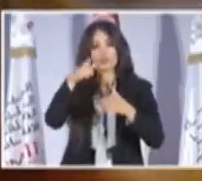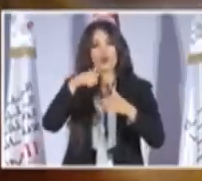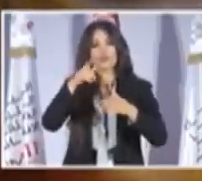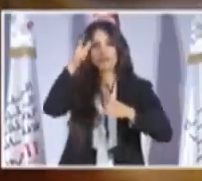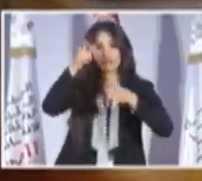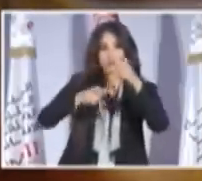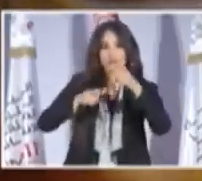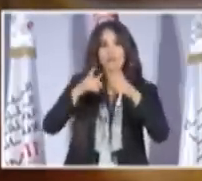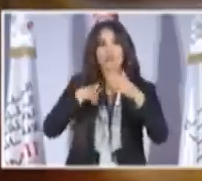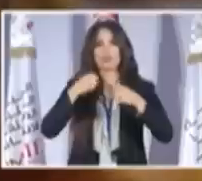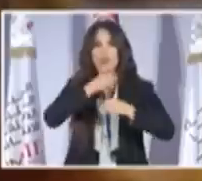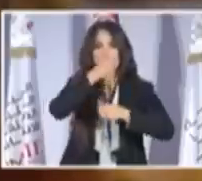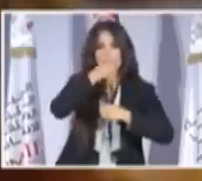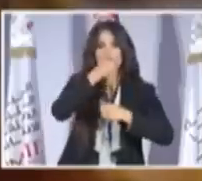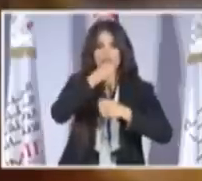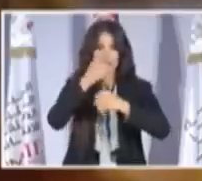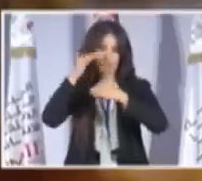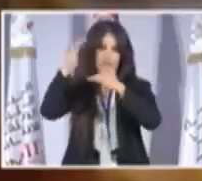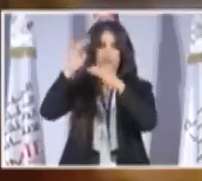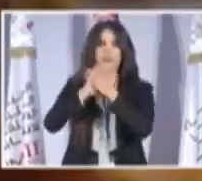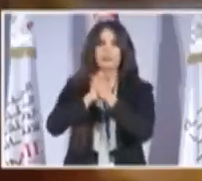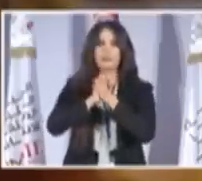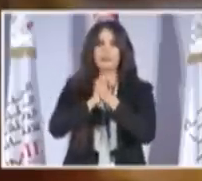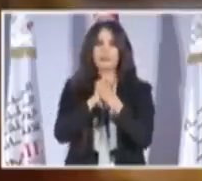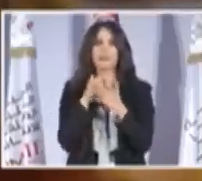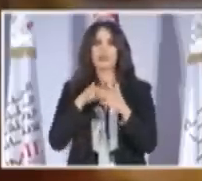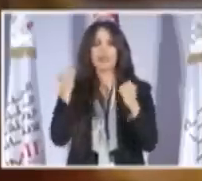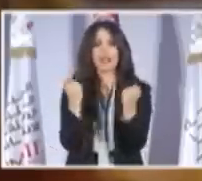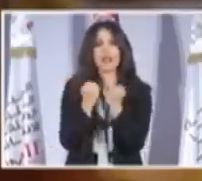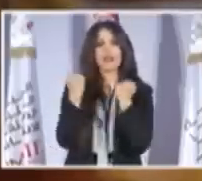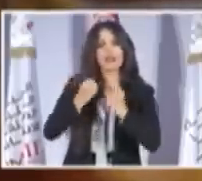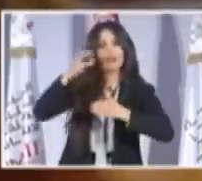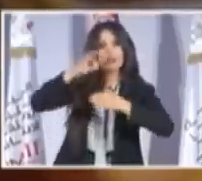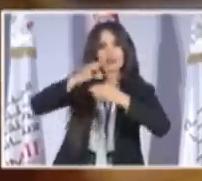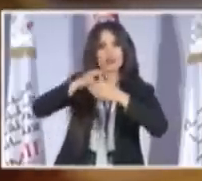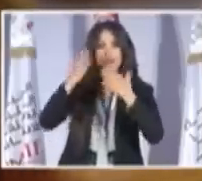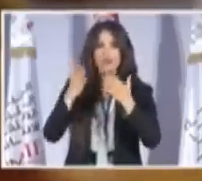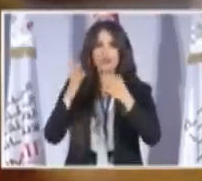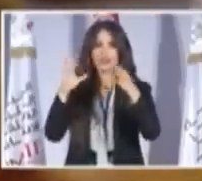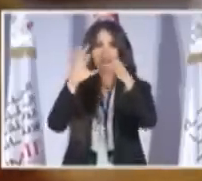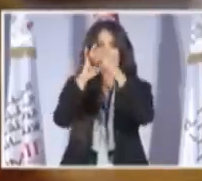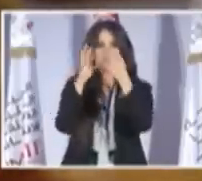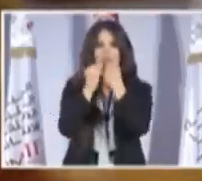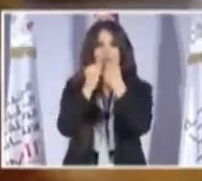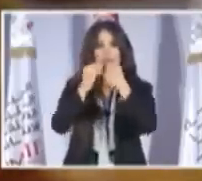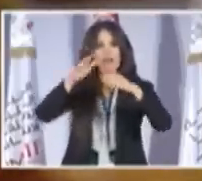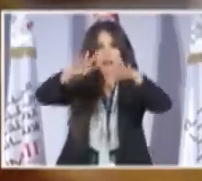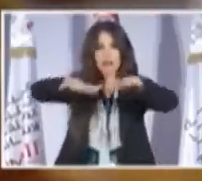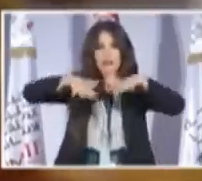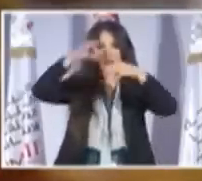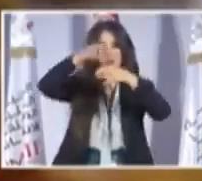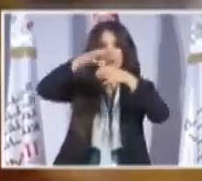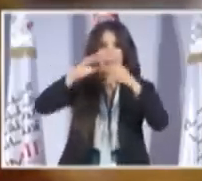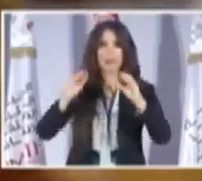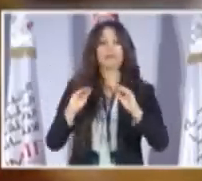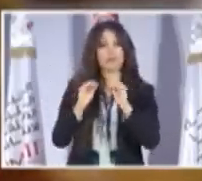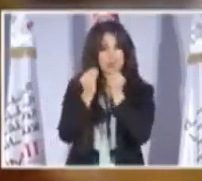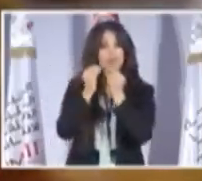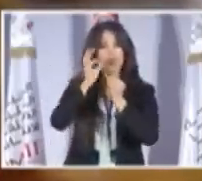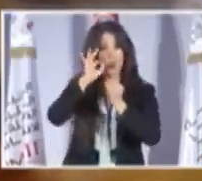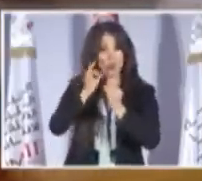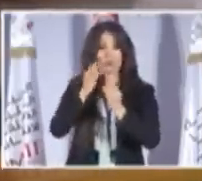الصحافه الدوليه الحمله الانتخابيه للانتخابات التشريعيه بدات بالفعل